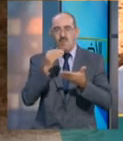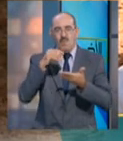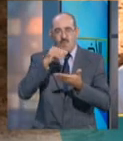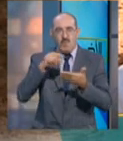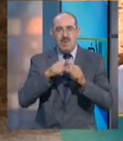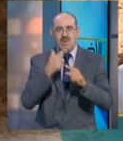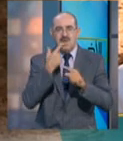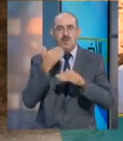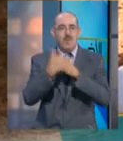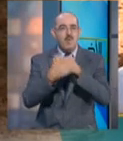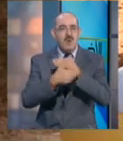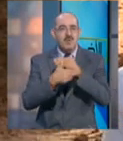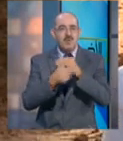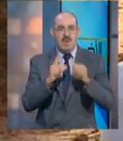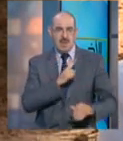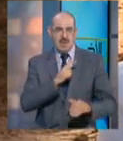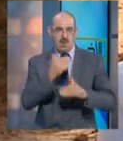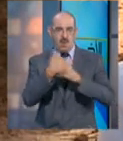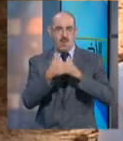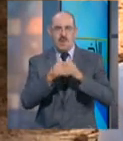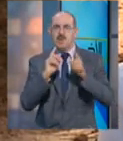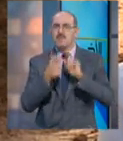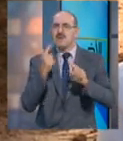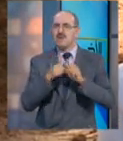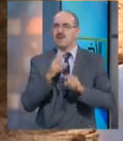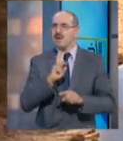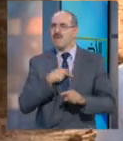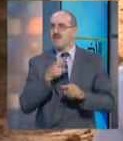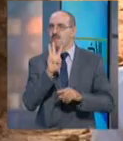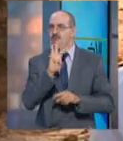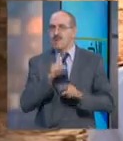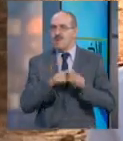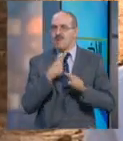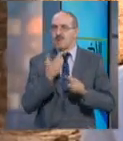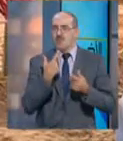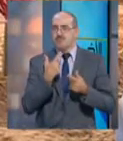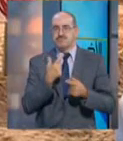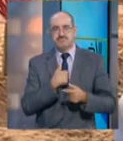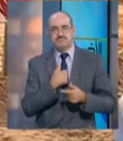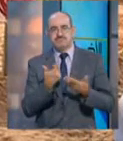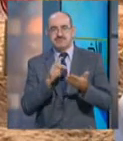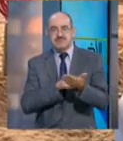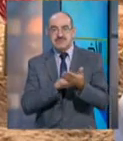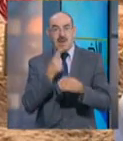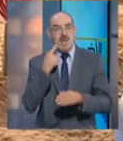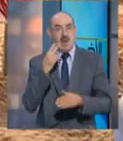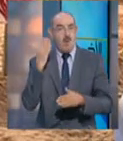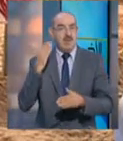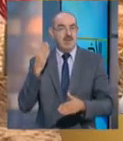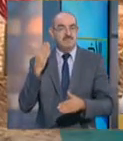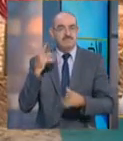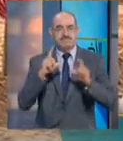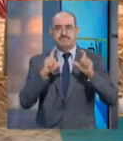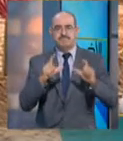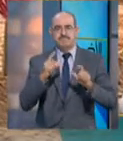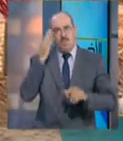مشهور، وعندنا خبز الرقاق اللي يطيب خبز يقولوا خبز القلة. طبق تقليدي عريق يعني معروف في